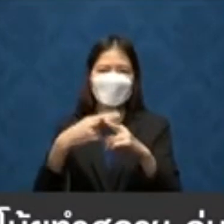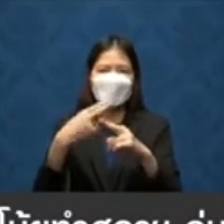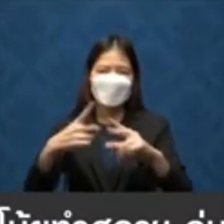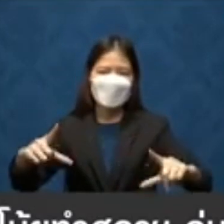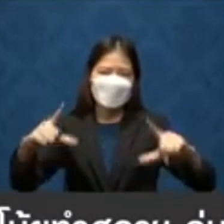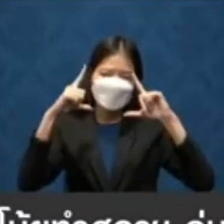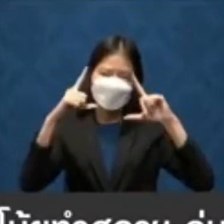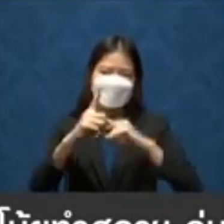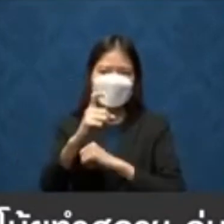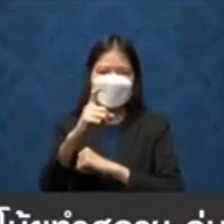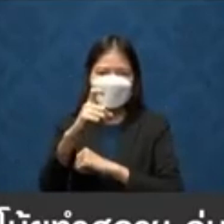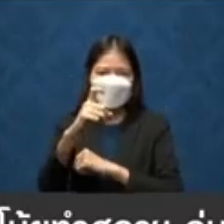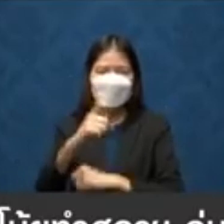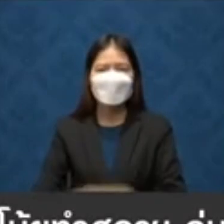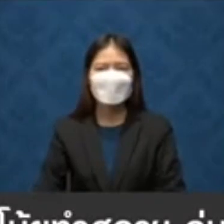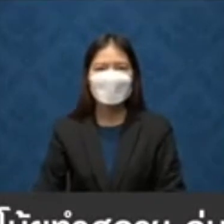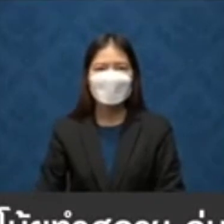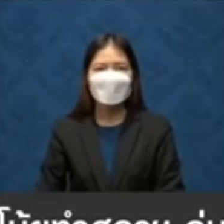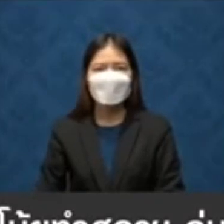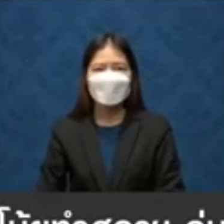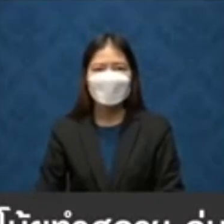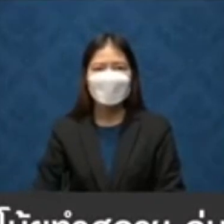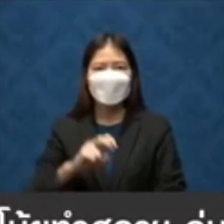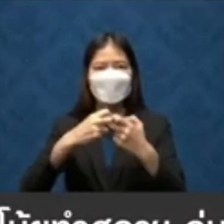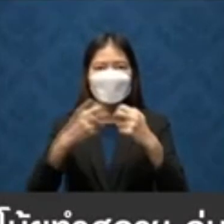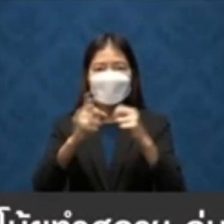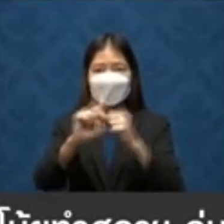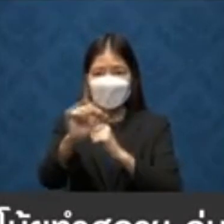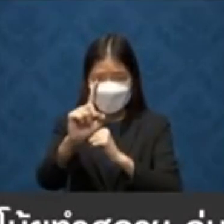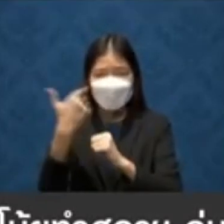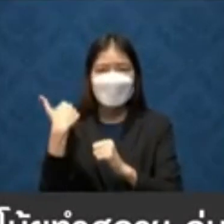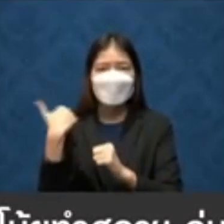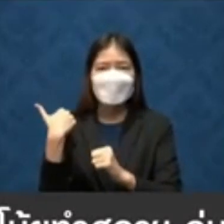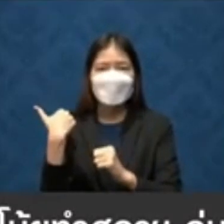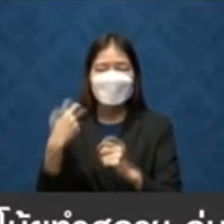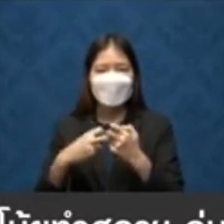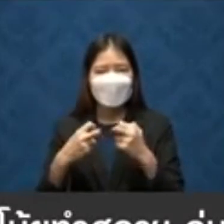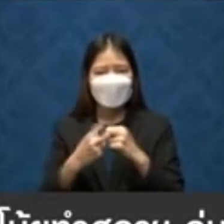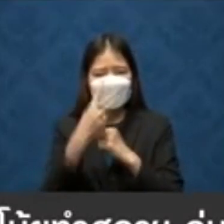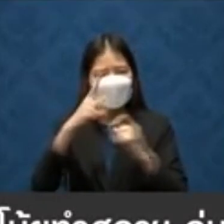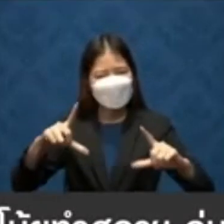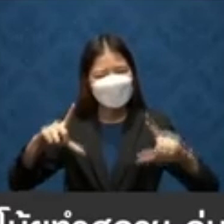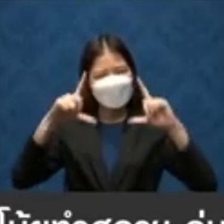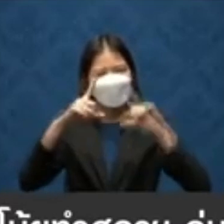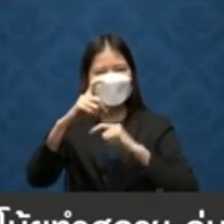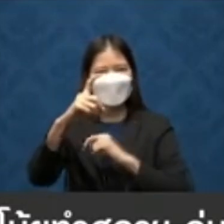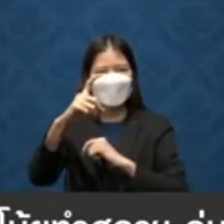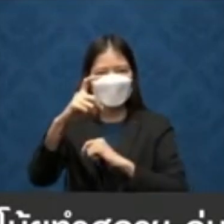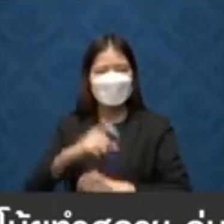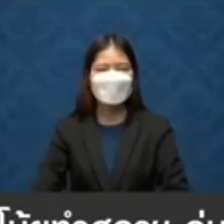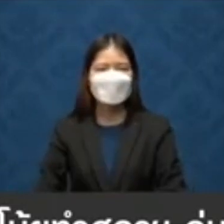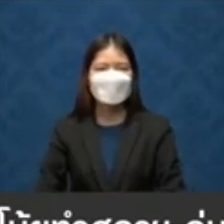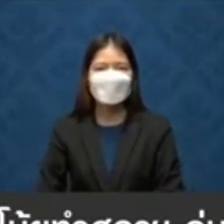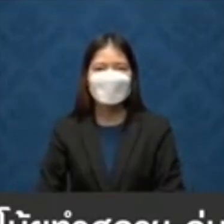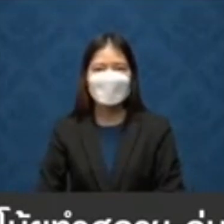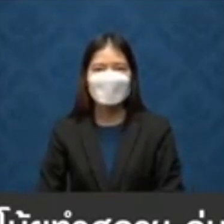อยากจะแสดงความรู้สึกผ่านไปยังประชาชนเพื่อให้ทุกคนตระหนักในความรับผิดชอบตระหนักในเขตของสภาส.วทำไปด้วยความรับ